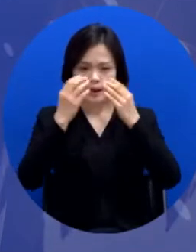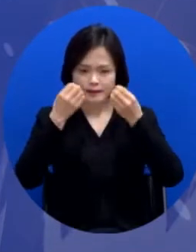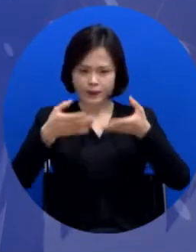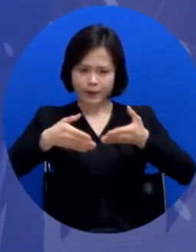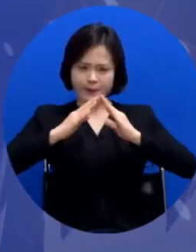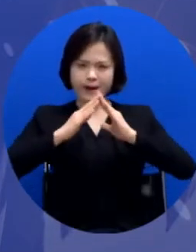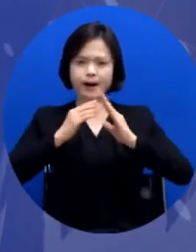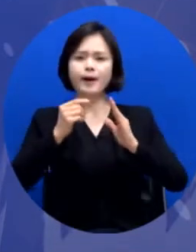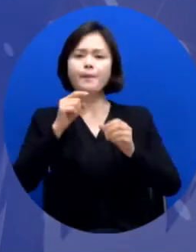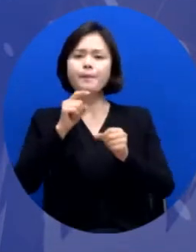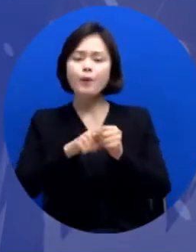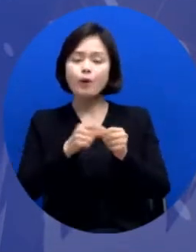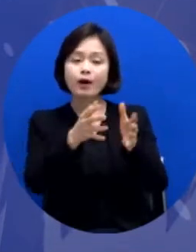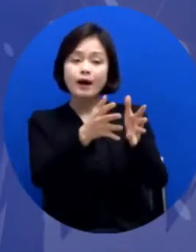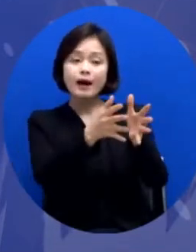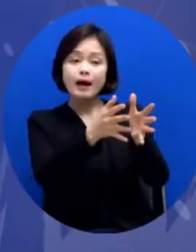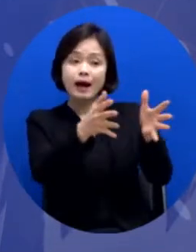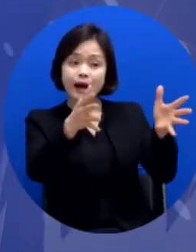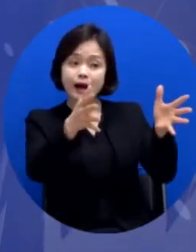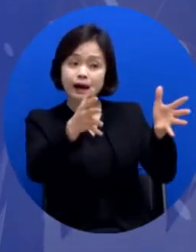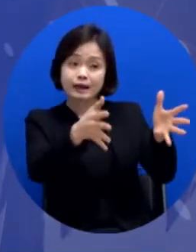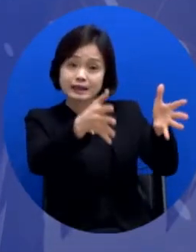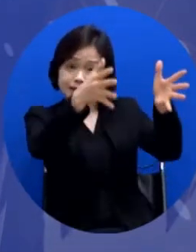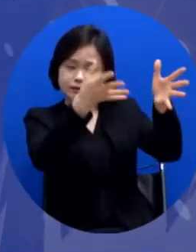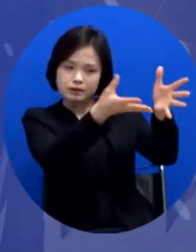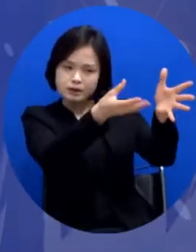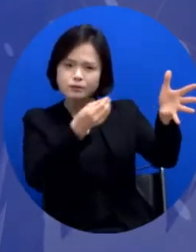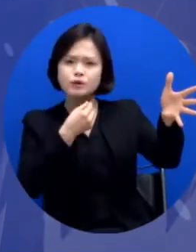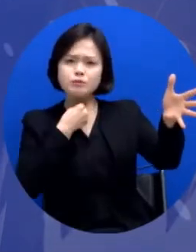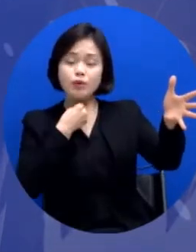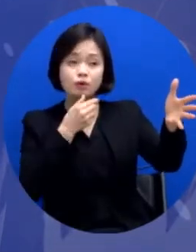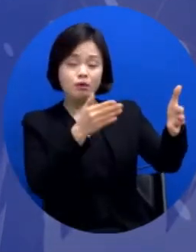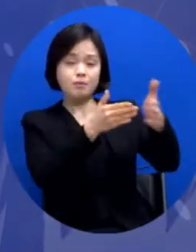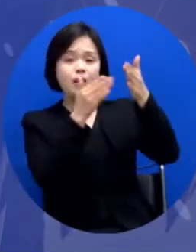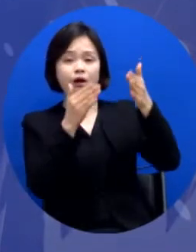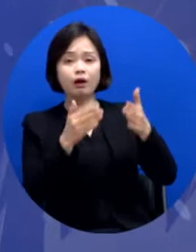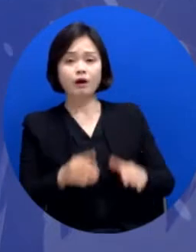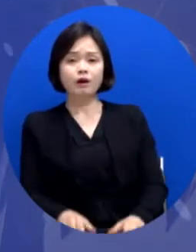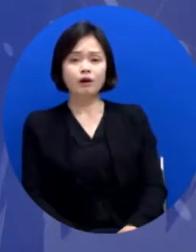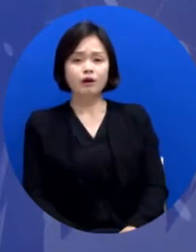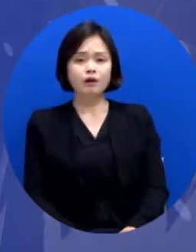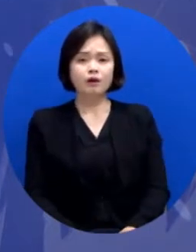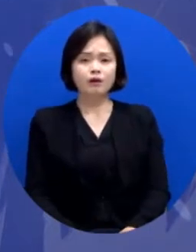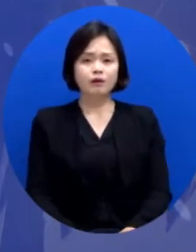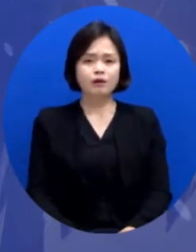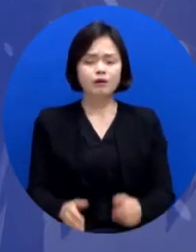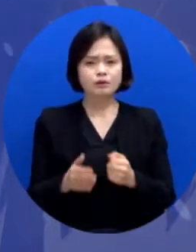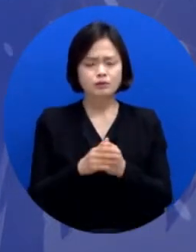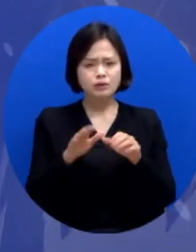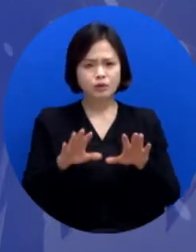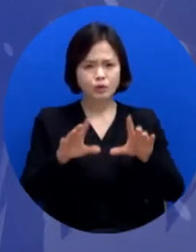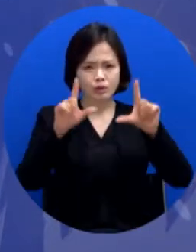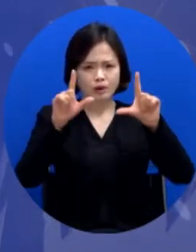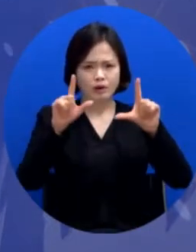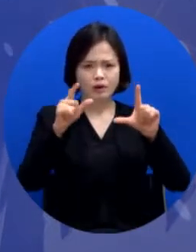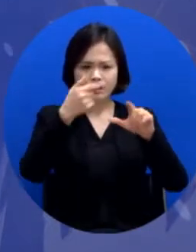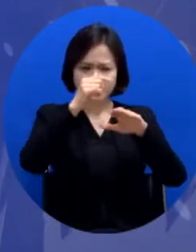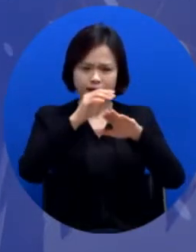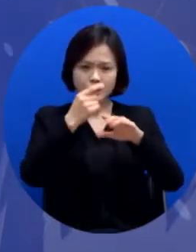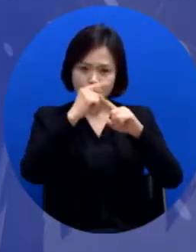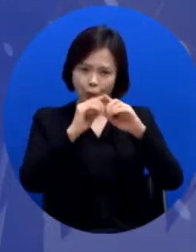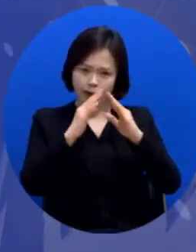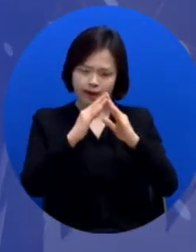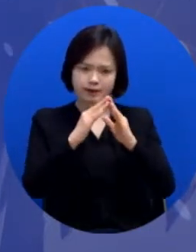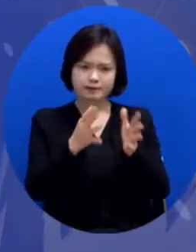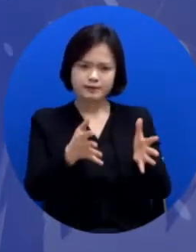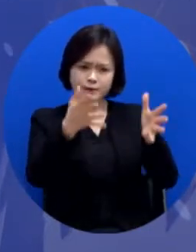그래서 온라인으로 먼저 개척을 할 수 밖에 없었다고 하고요 모르는 꼭 그 예배당을 얻어서 하나님께서 주신 사명을 좀